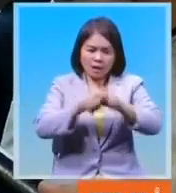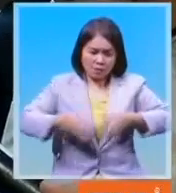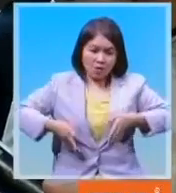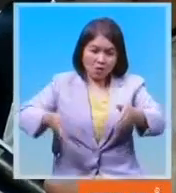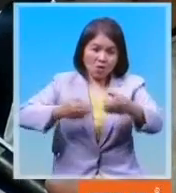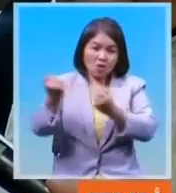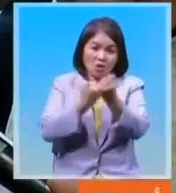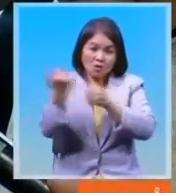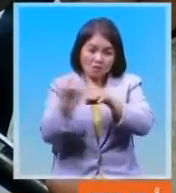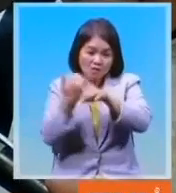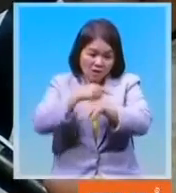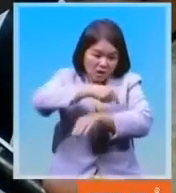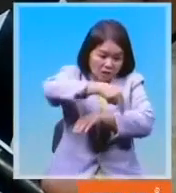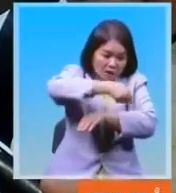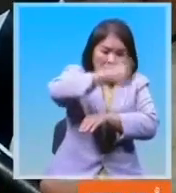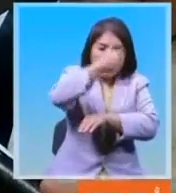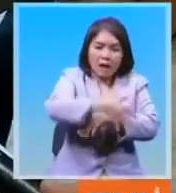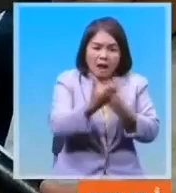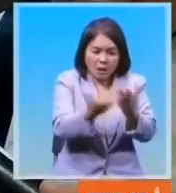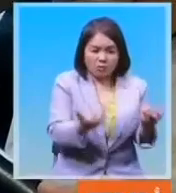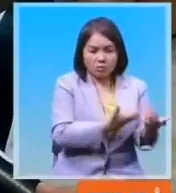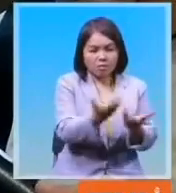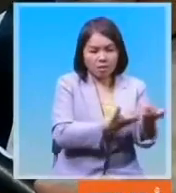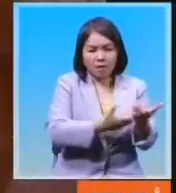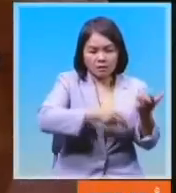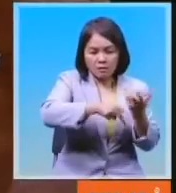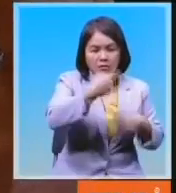คเยอะบนฟุตบาทมันมีข้าวของเยอะแยะแล้วก็